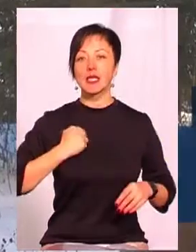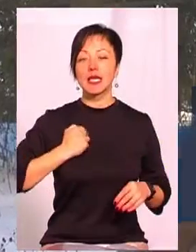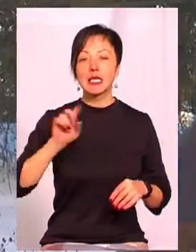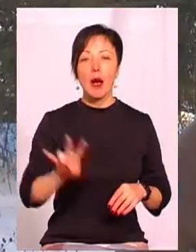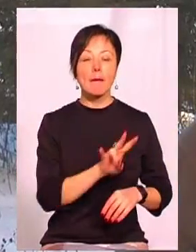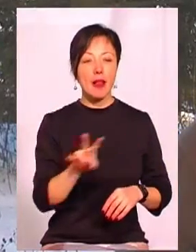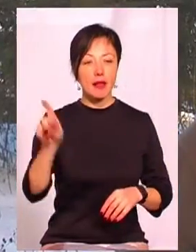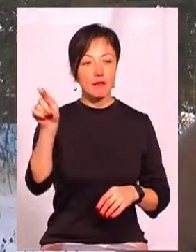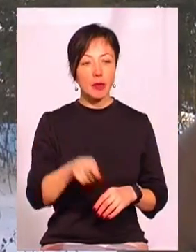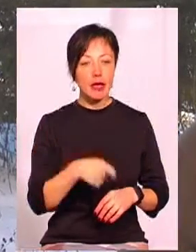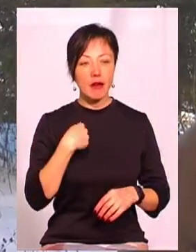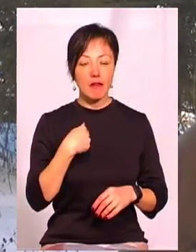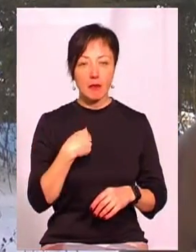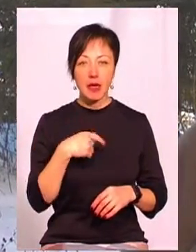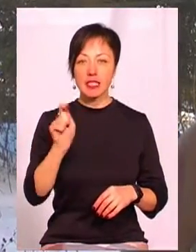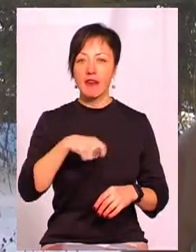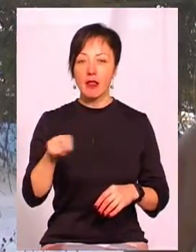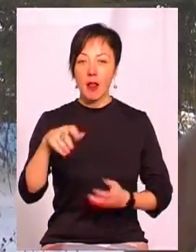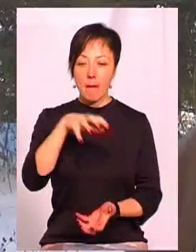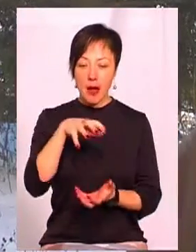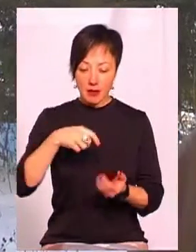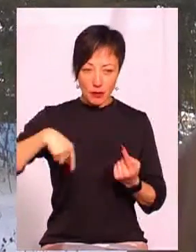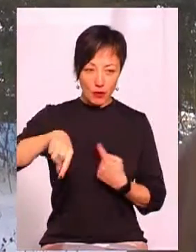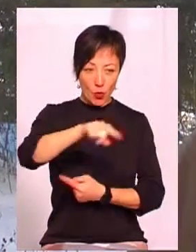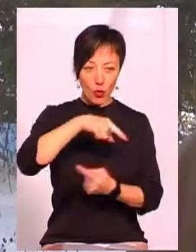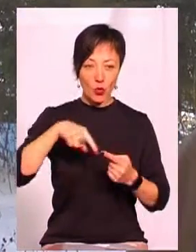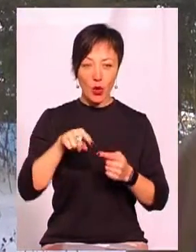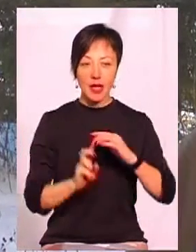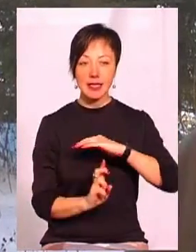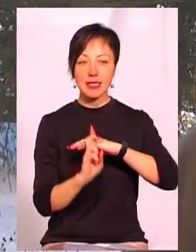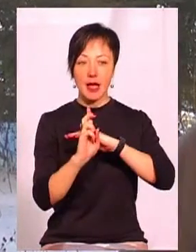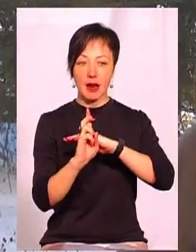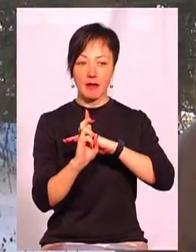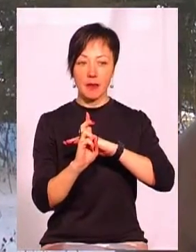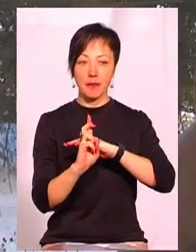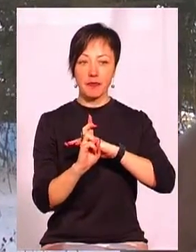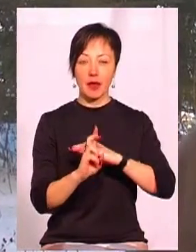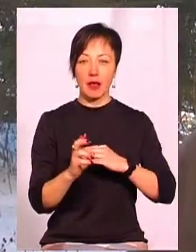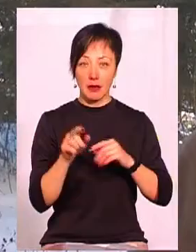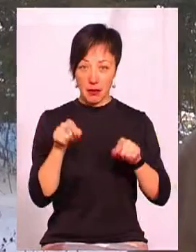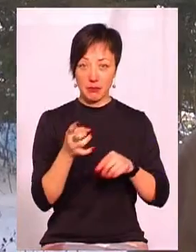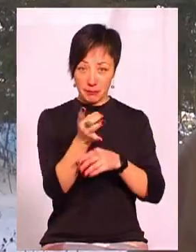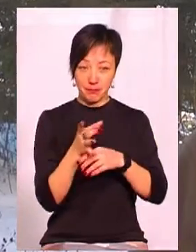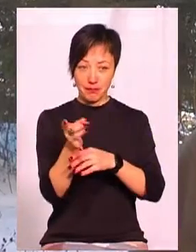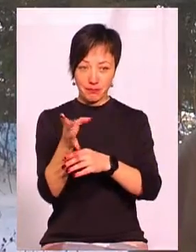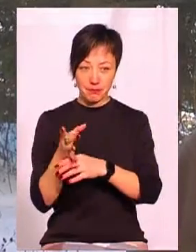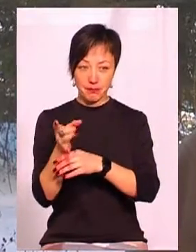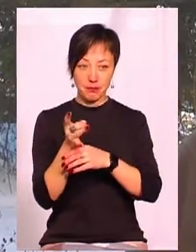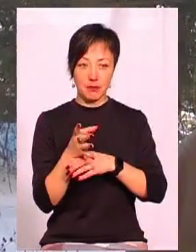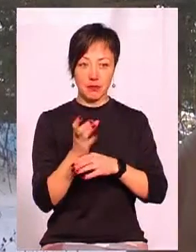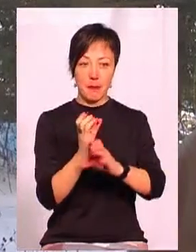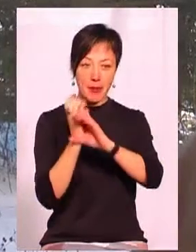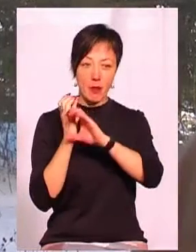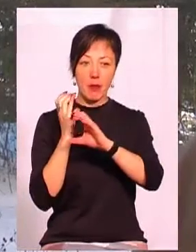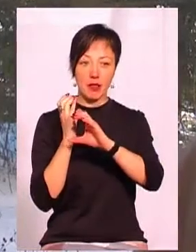і ми святили Пасочку. Вокруг церкви йде бомбіжка, йде мінометний